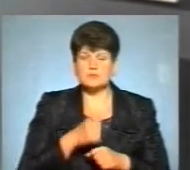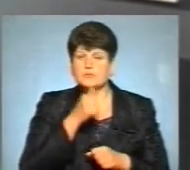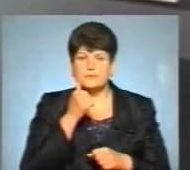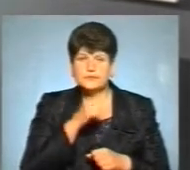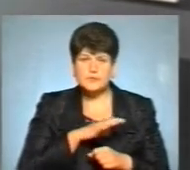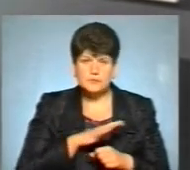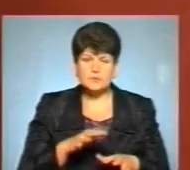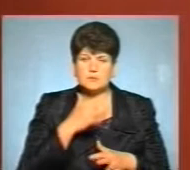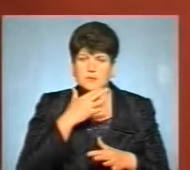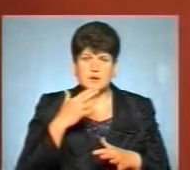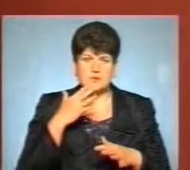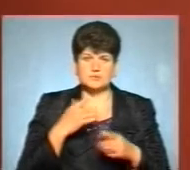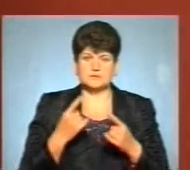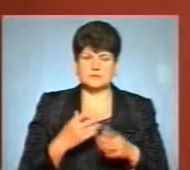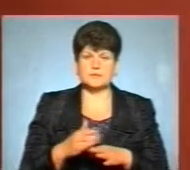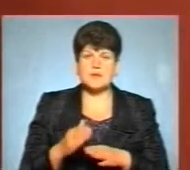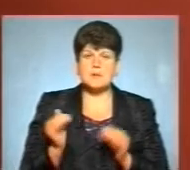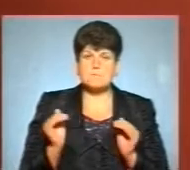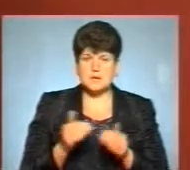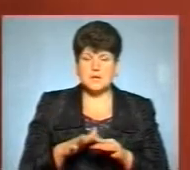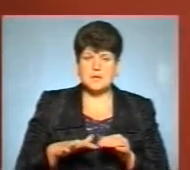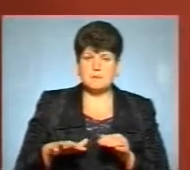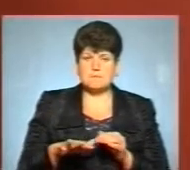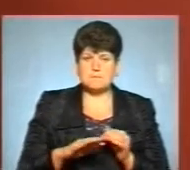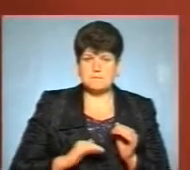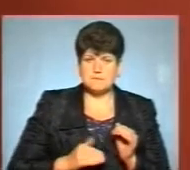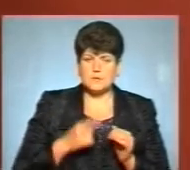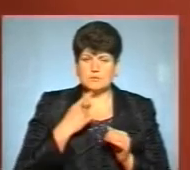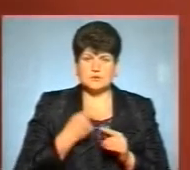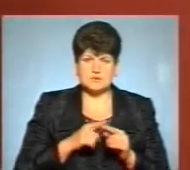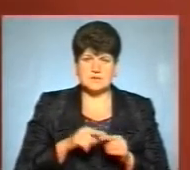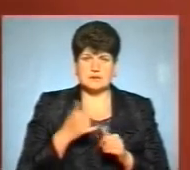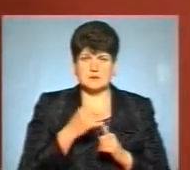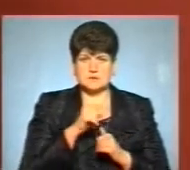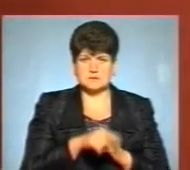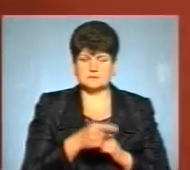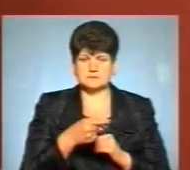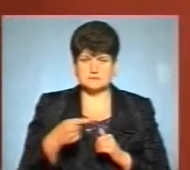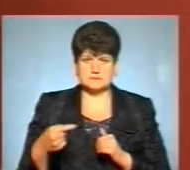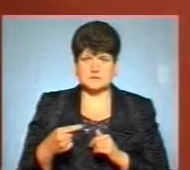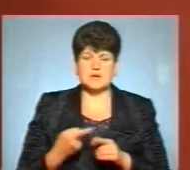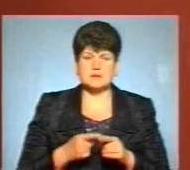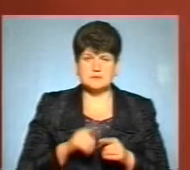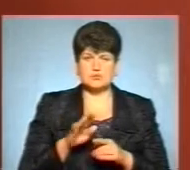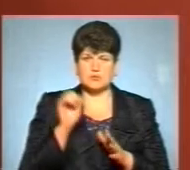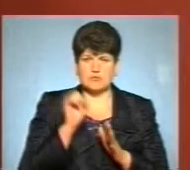багато великих частин бізнесу. Малий бізнес каже, що це в першу чергу для них негатив. Це буде дуже важко вбивче навіть для